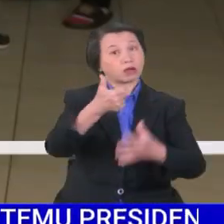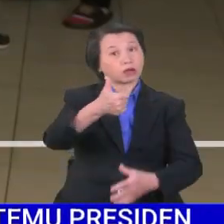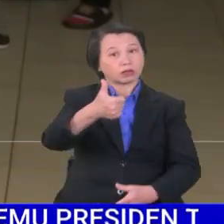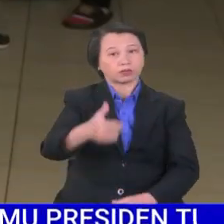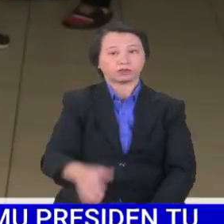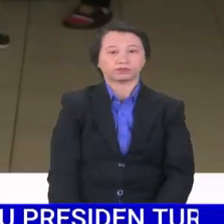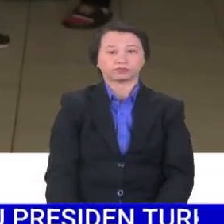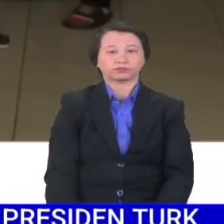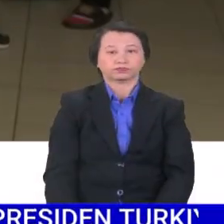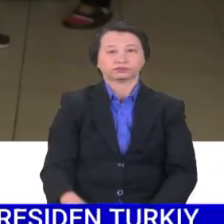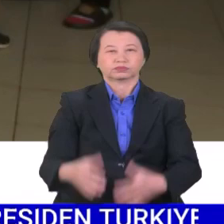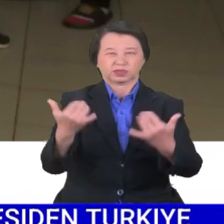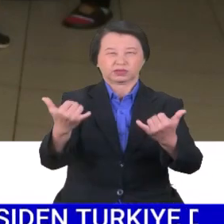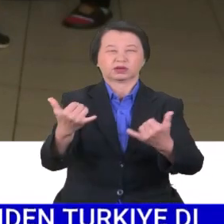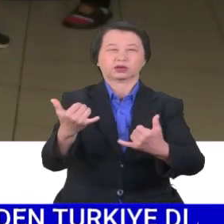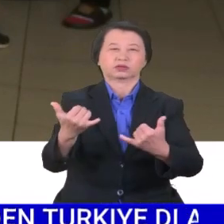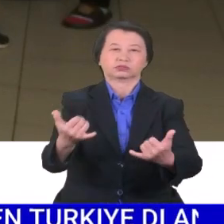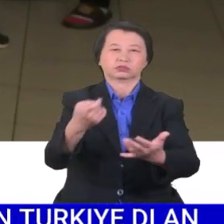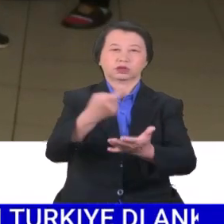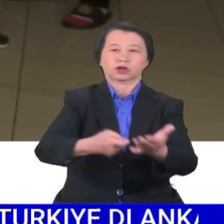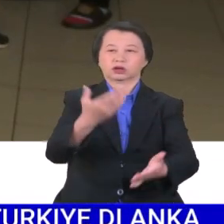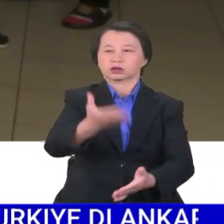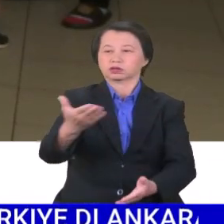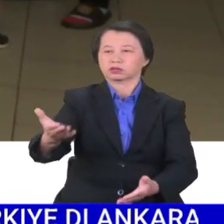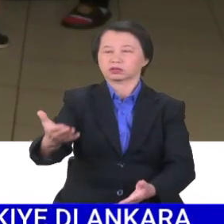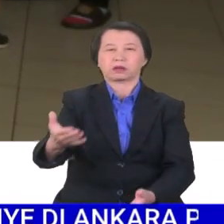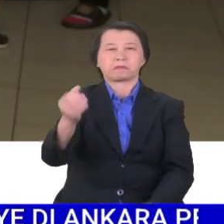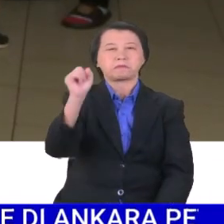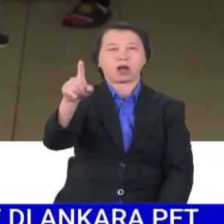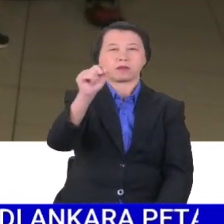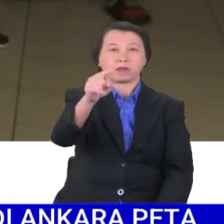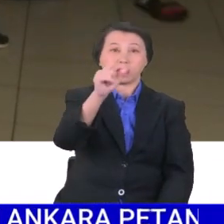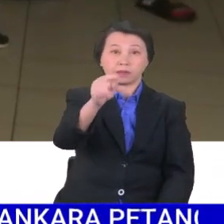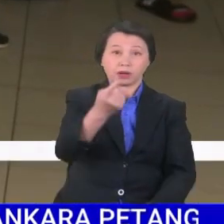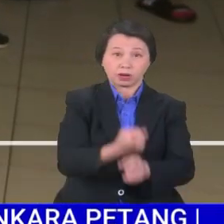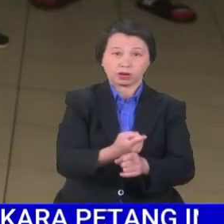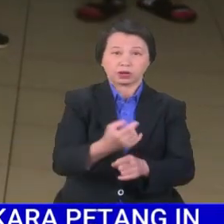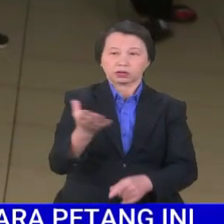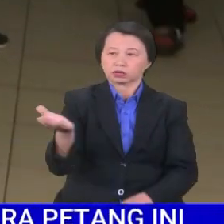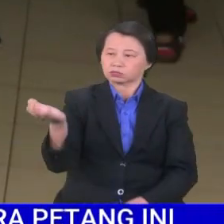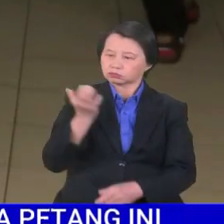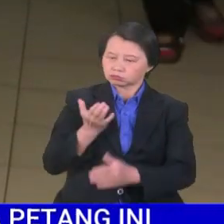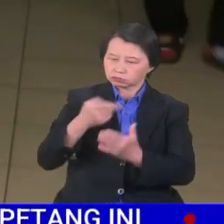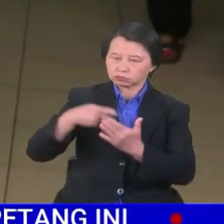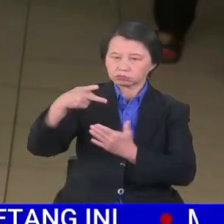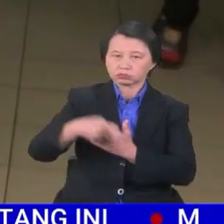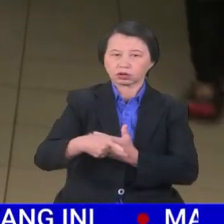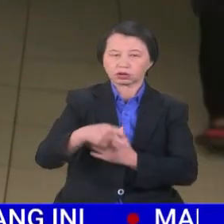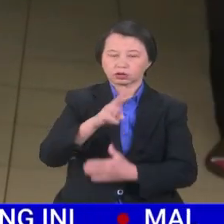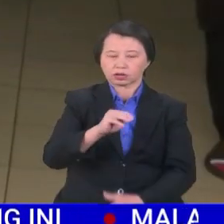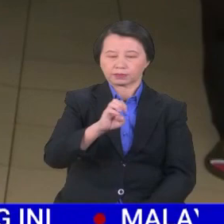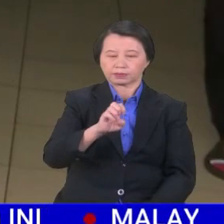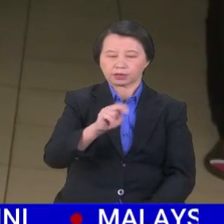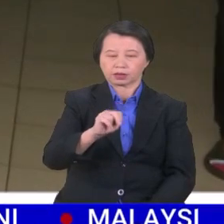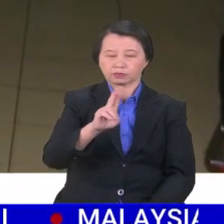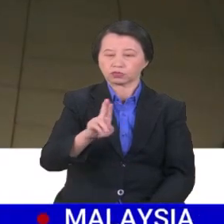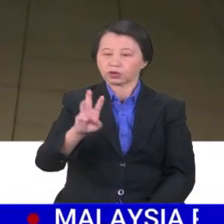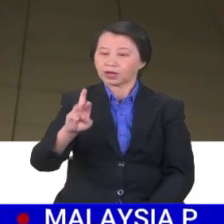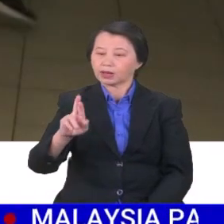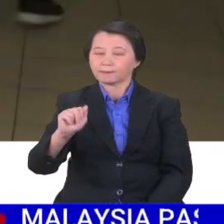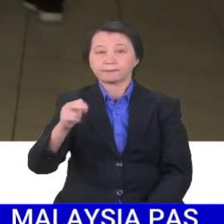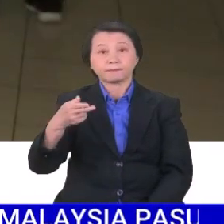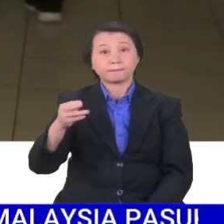zaman sekarang ni kalau kita nak tengok pun harga barang basah pun mahal kan. Ha, jadi bila ada inisiatif yang menjual menu Rahmah ni, orang